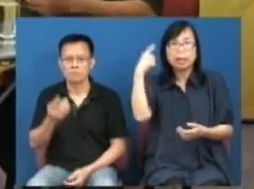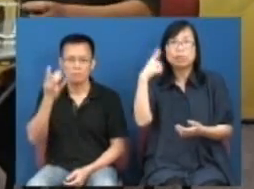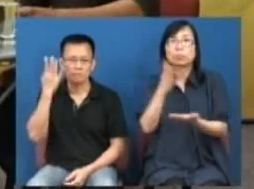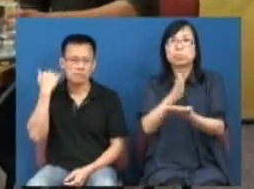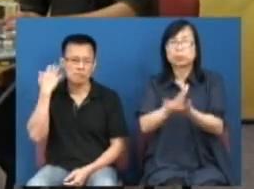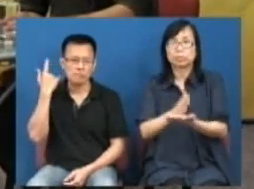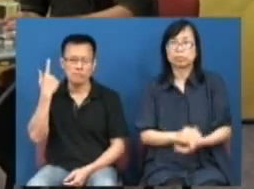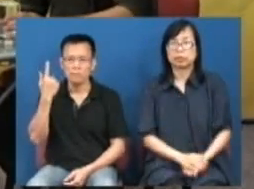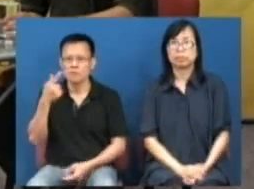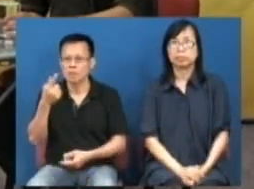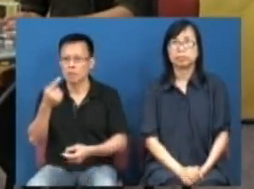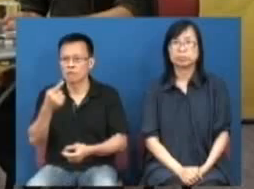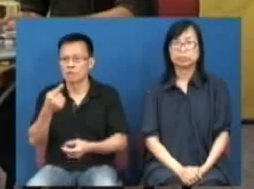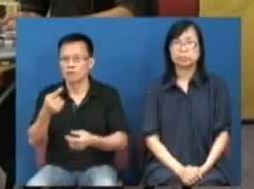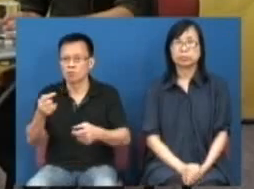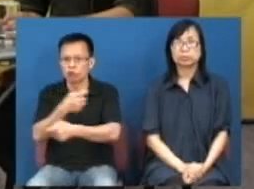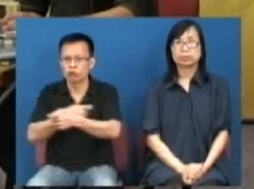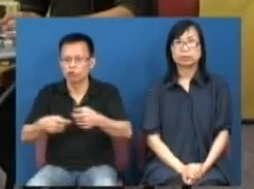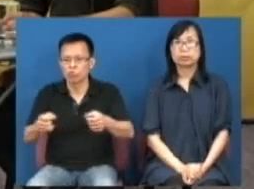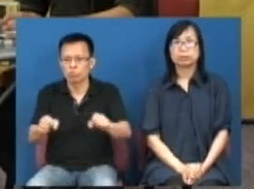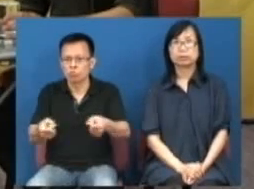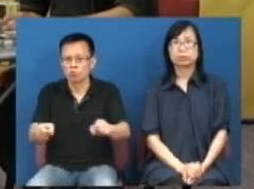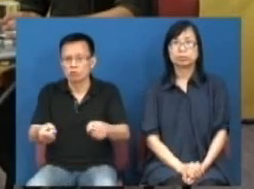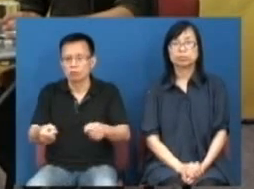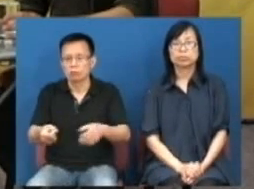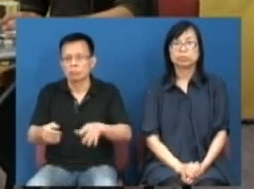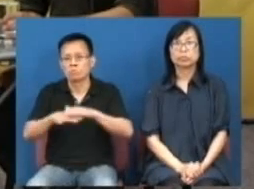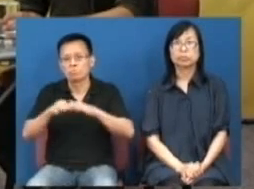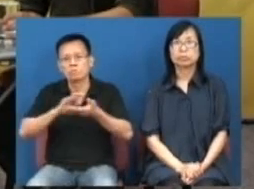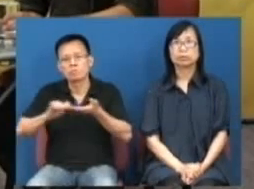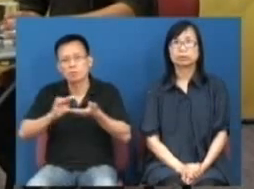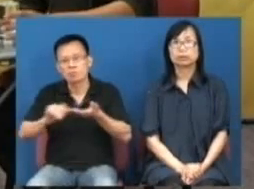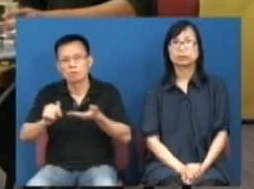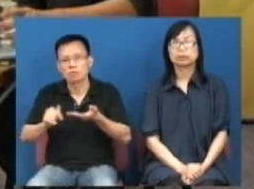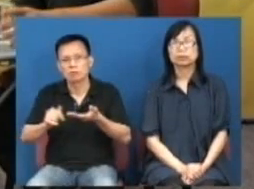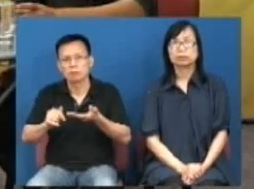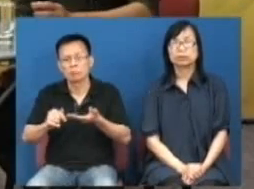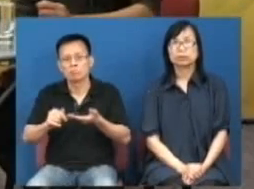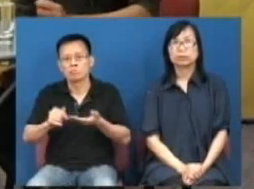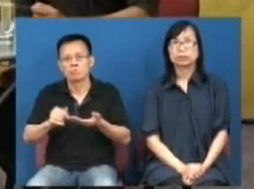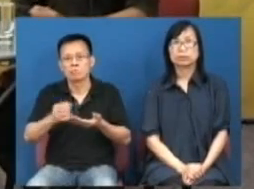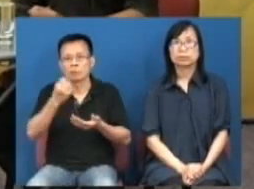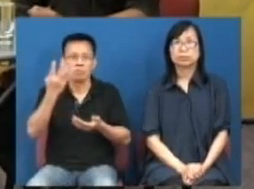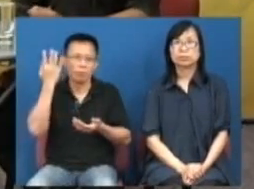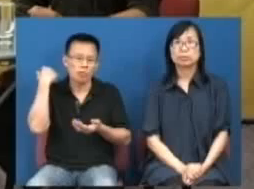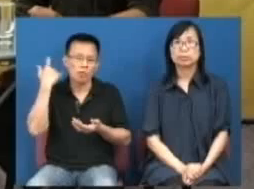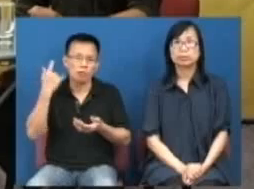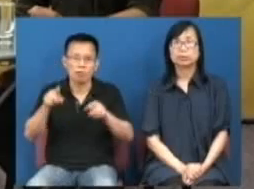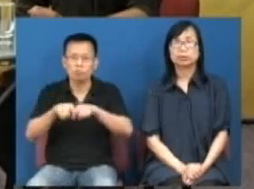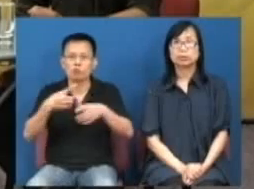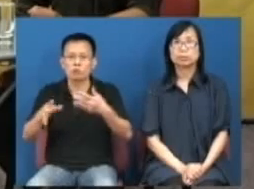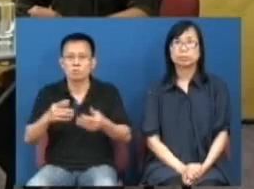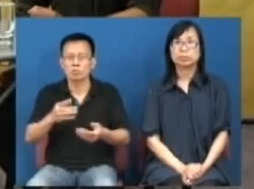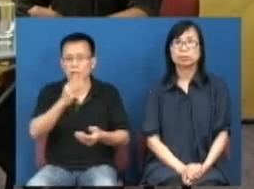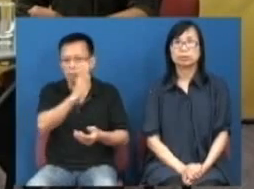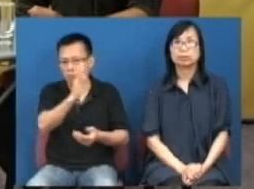我哋喺商台同阿大巴一齊做節目嘅時候咧，就好清楚嘅。我哋即叫我哋幕後嘅同事咧，就個個